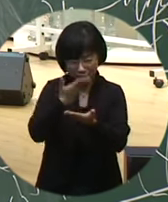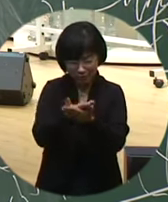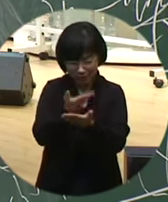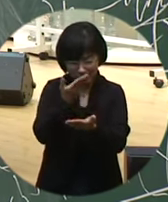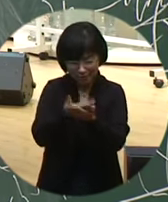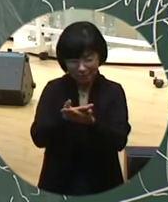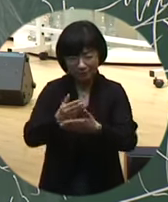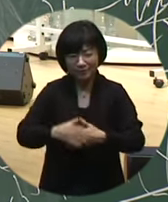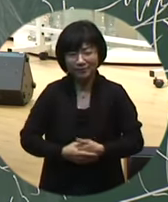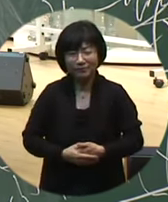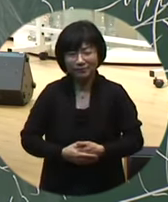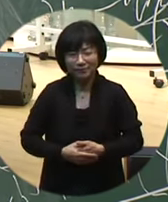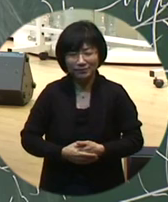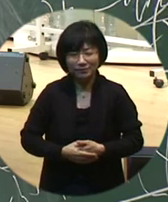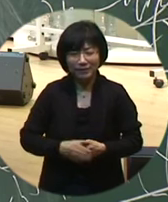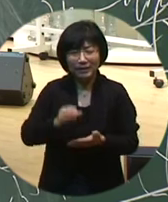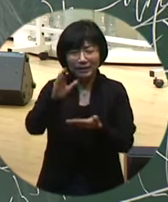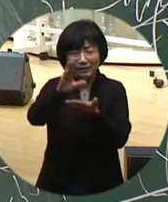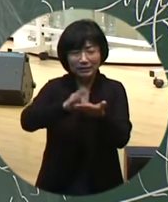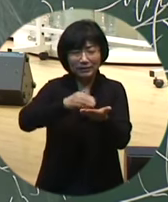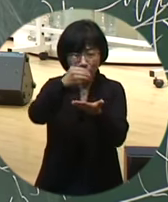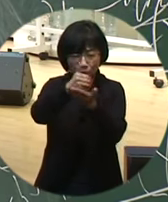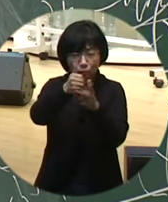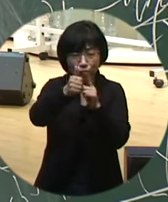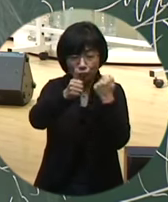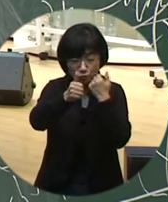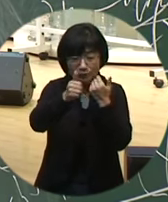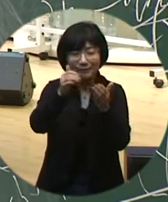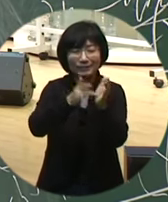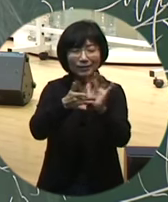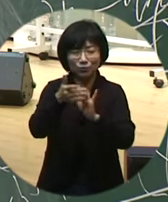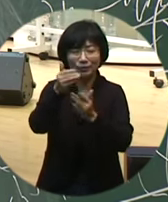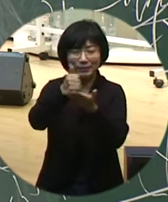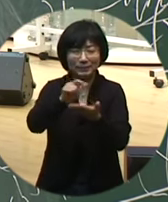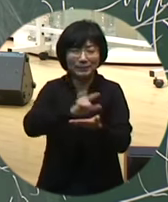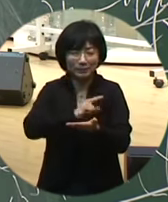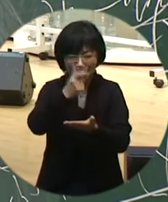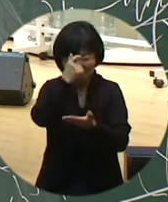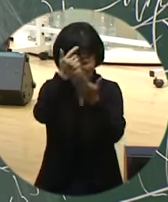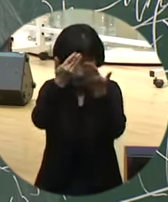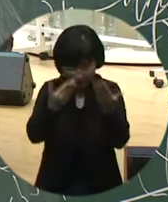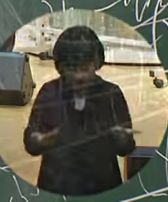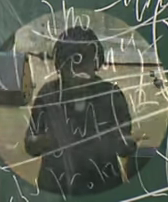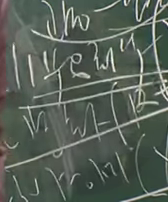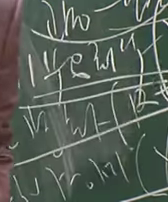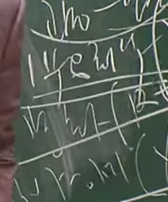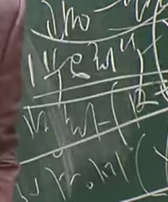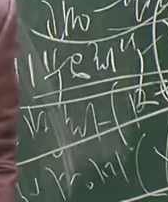and absolute devotion. 그리스도이신 예수님의 이름으로 기도하옵나이다. In Jesus Christ's name we pray. Amen. 아멘.